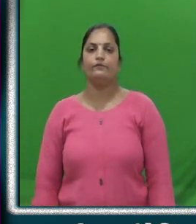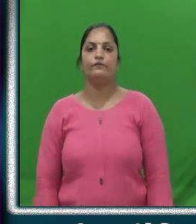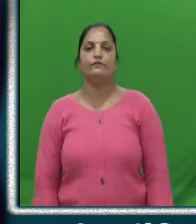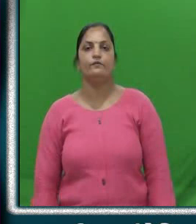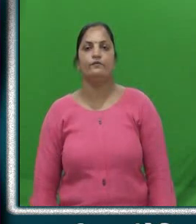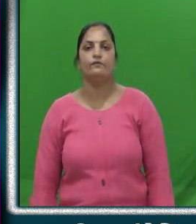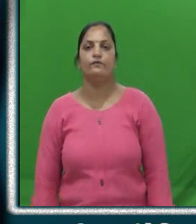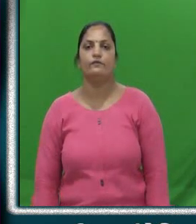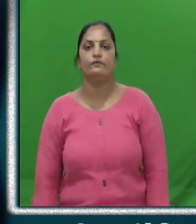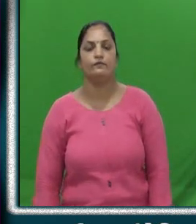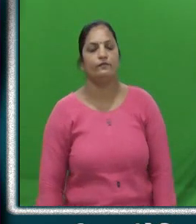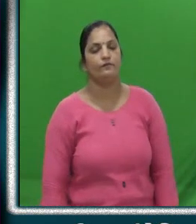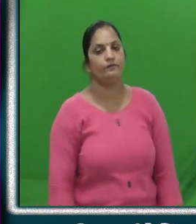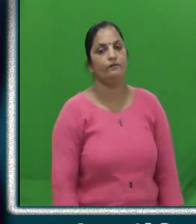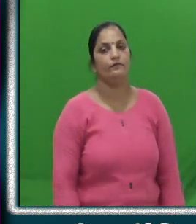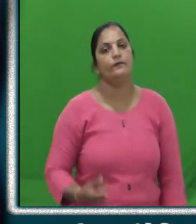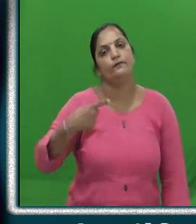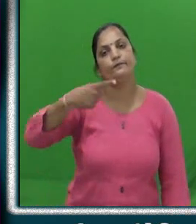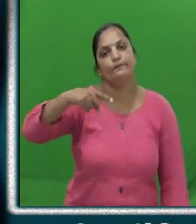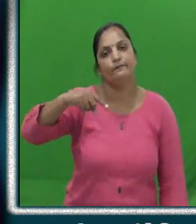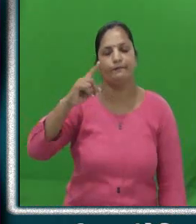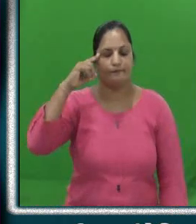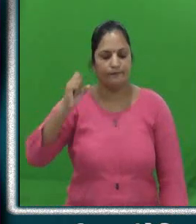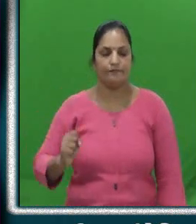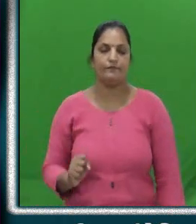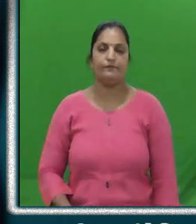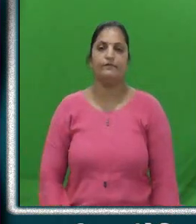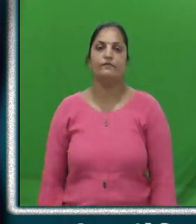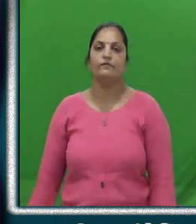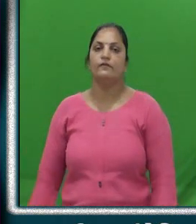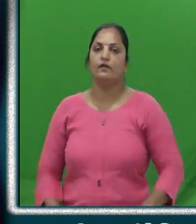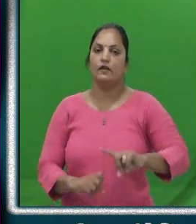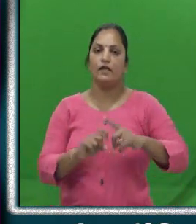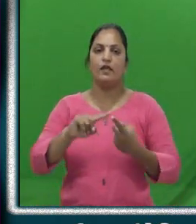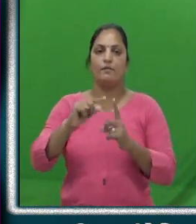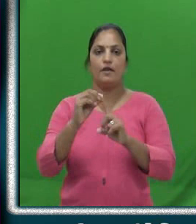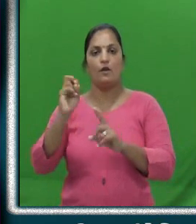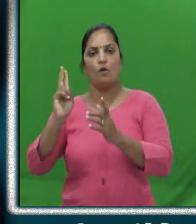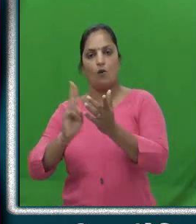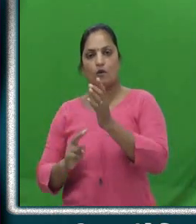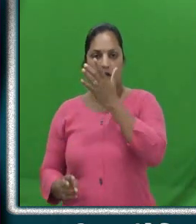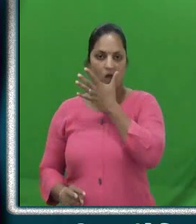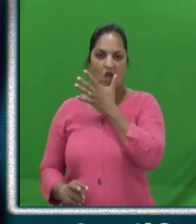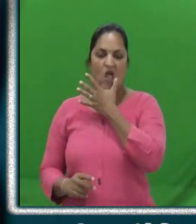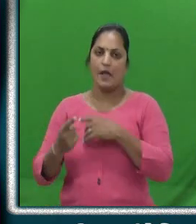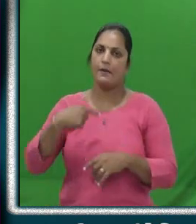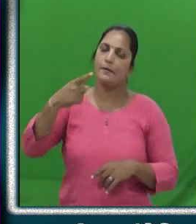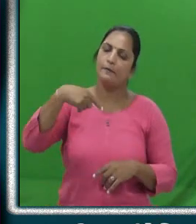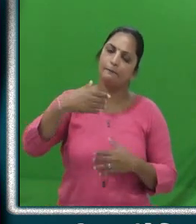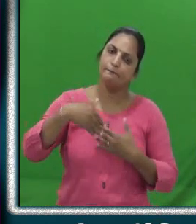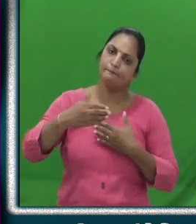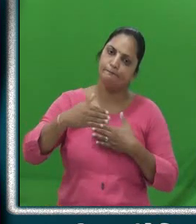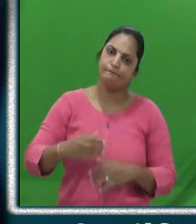કન્ટિન્યુ બરાબર કેપ્ટ ઓન એ પાસ્ટ ટેન્સ એટલે કન્ટિન્યુએડ આવે યાદ રાખજો કીપ ઓન એટલે કન્ટિન્યુ અને કેપ્ટ ઓન